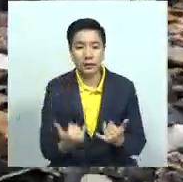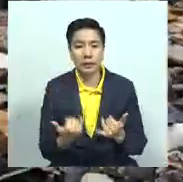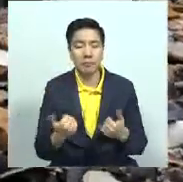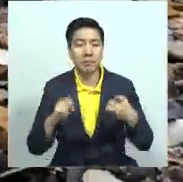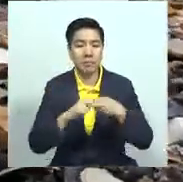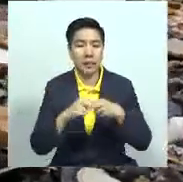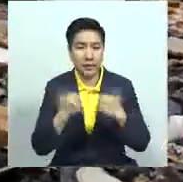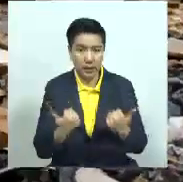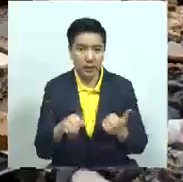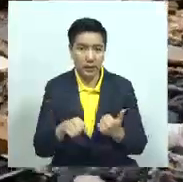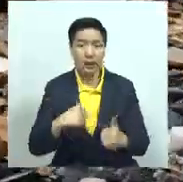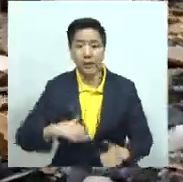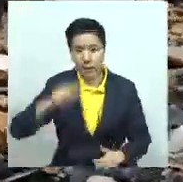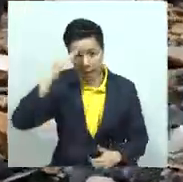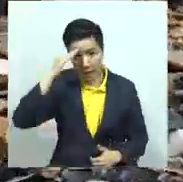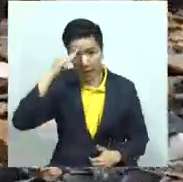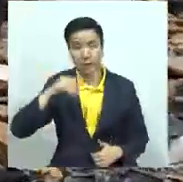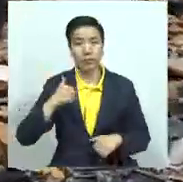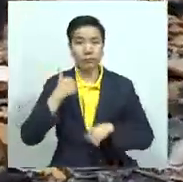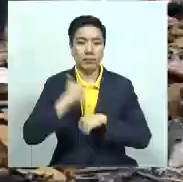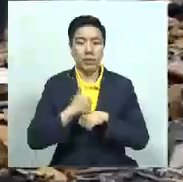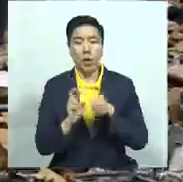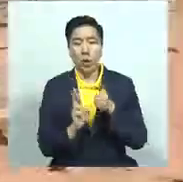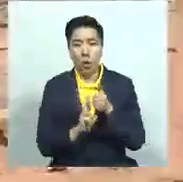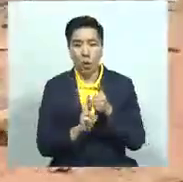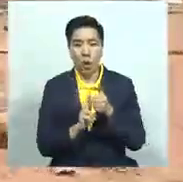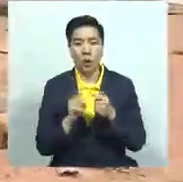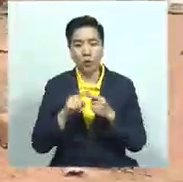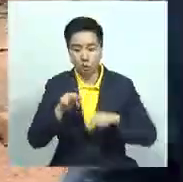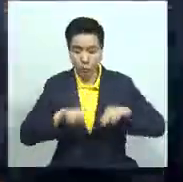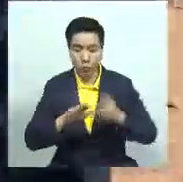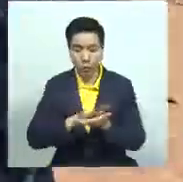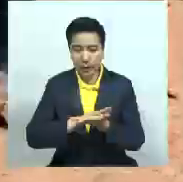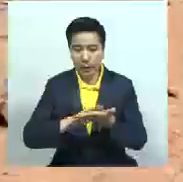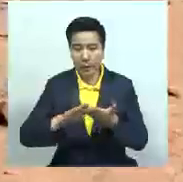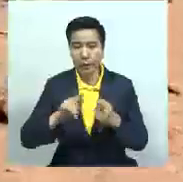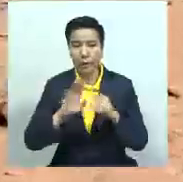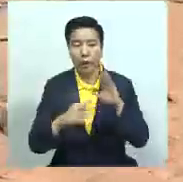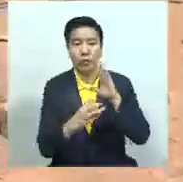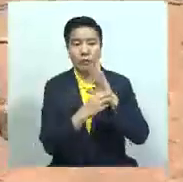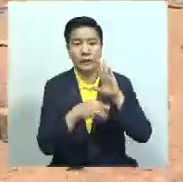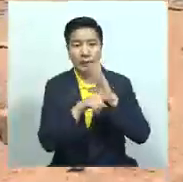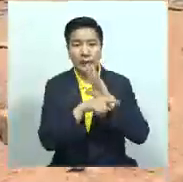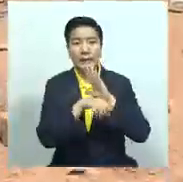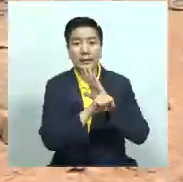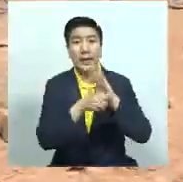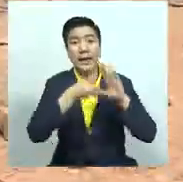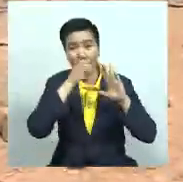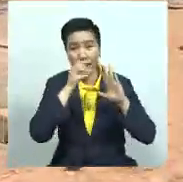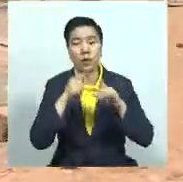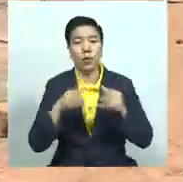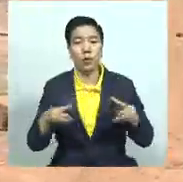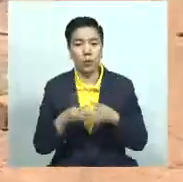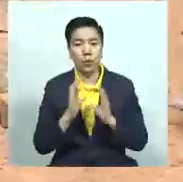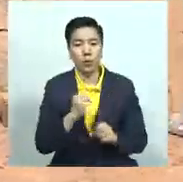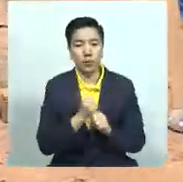จากปัญหานี้นะครับทางด้านของพันเอกเฉลิมเนียมช่วยนะครับรองผู้อำนวยการกองอำนวยการรักษาความมั่นคงภายในราชอาณาจักรจังหวัดสระแก้วพร้อมเ